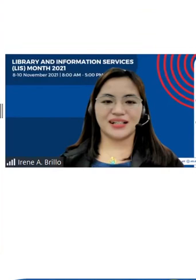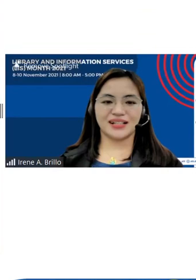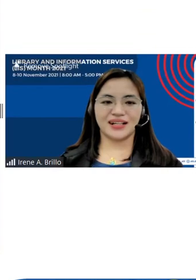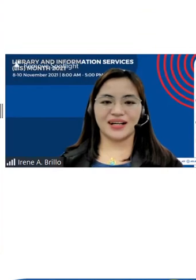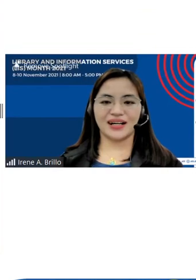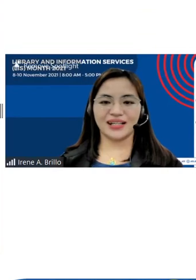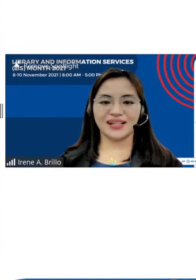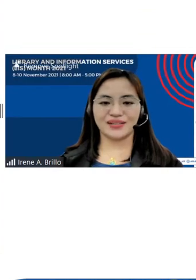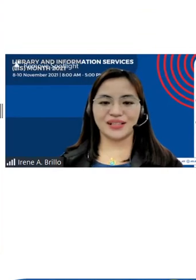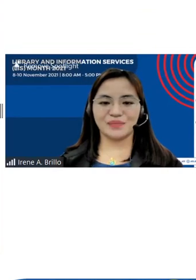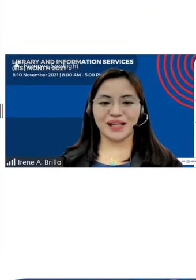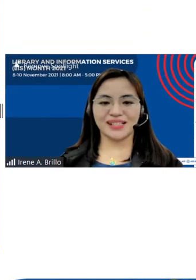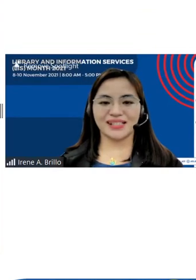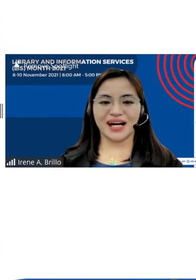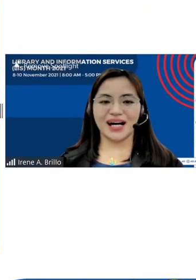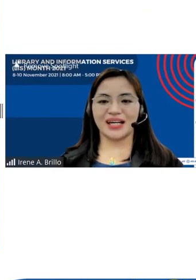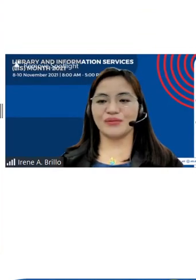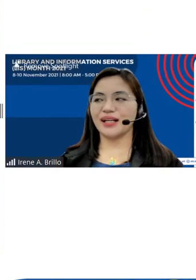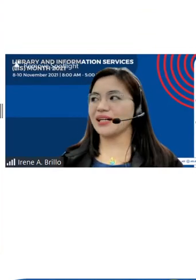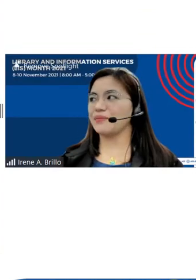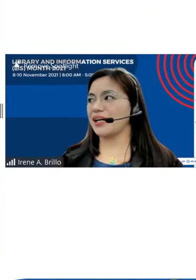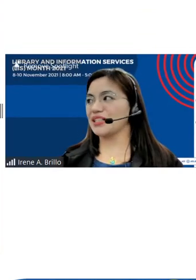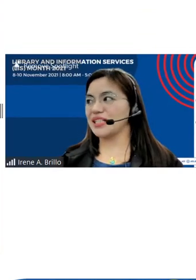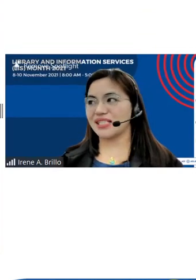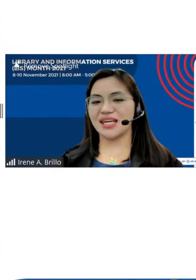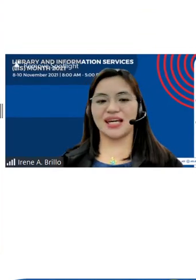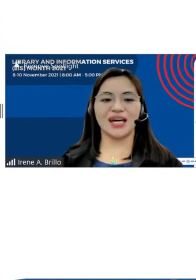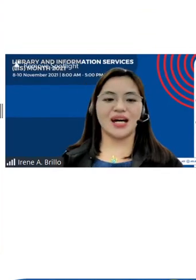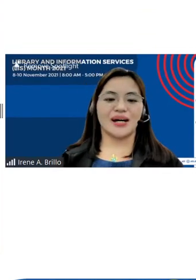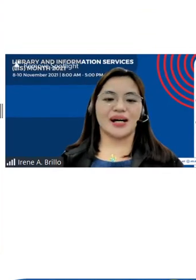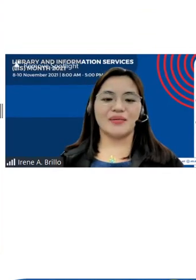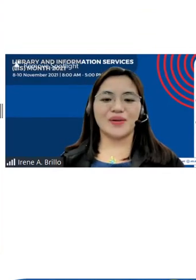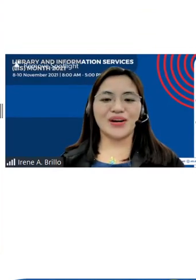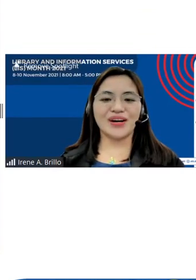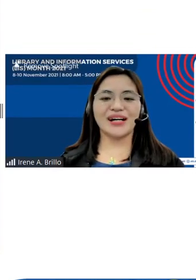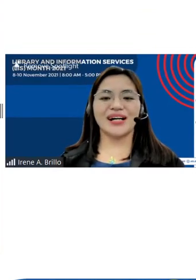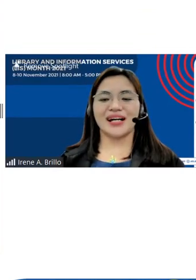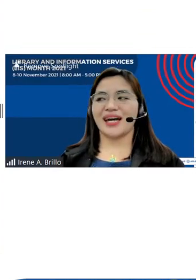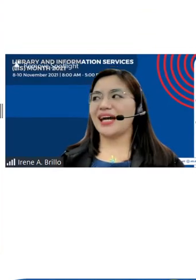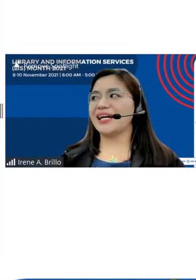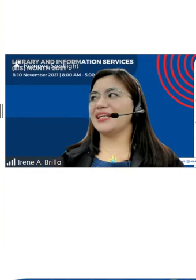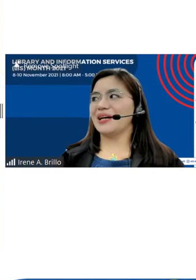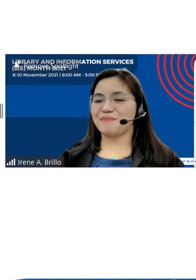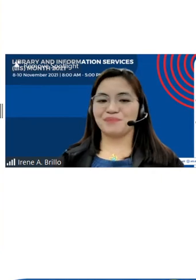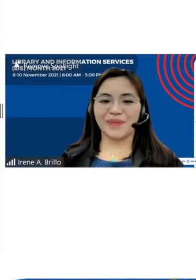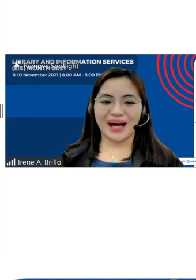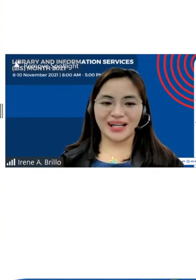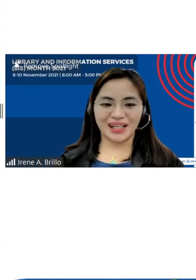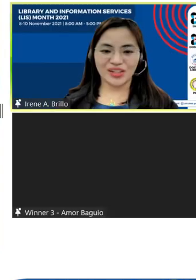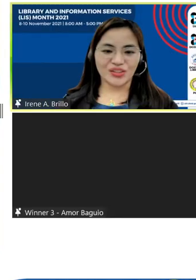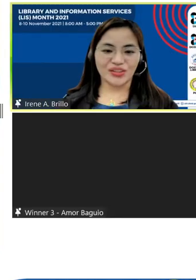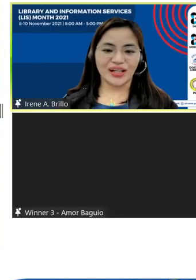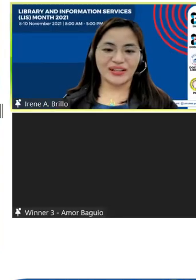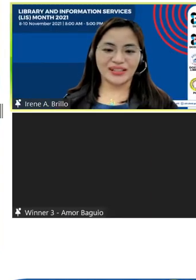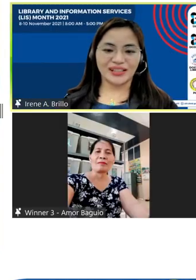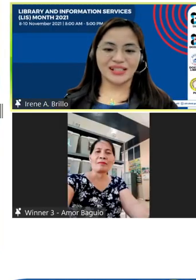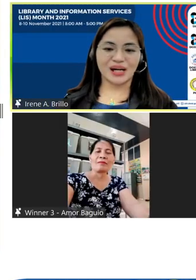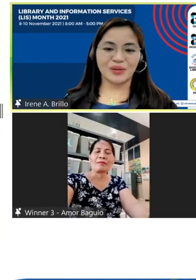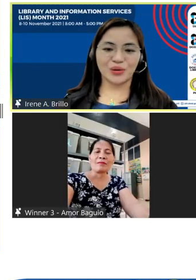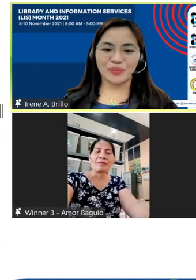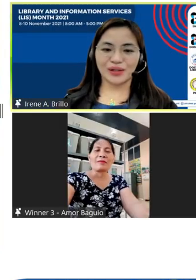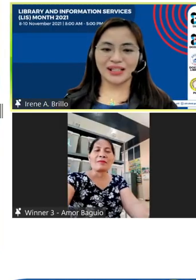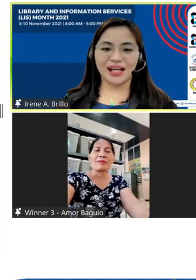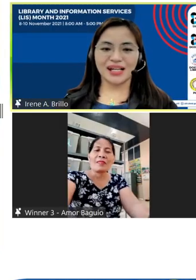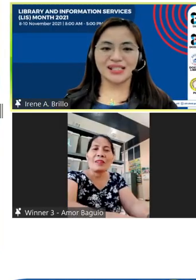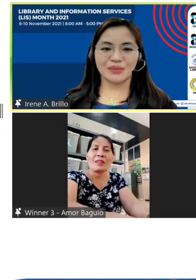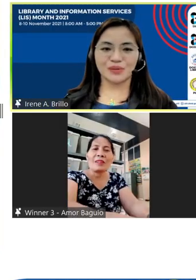And ang ating third place ay walang iba kundi si Amor El Baguio. Ayun,